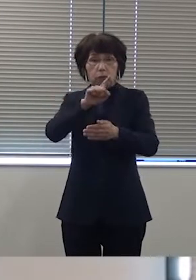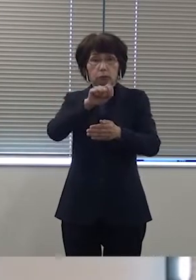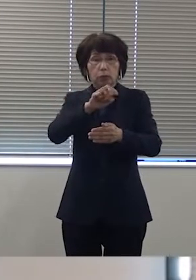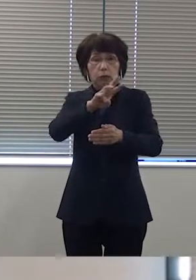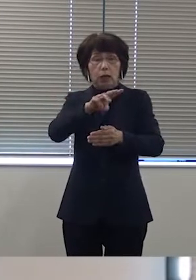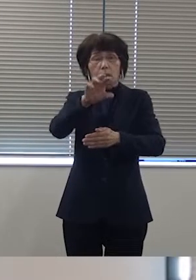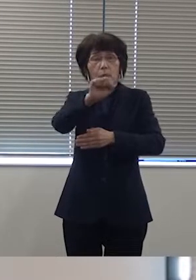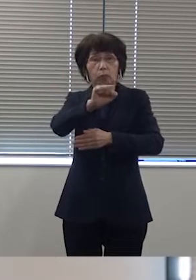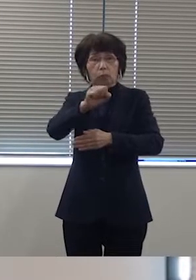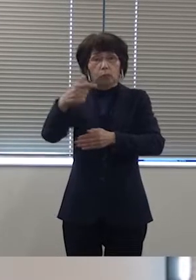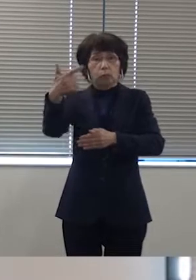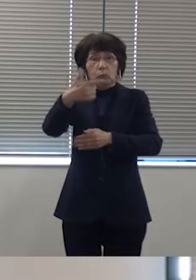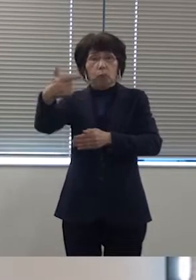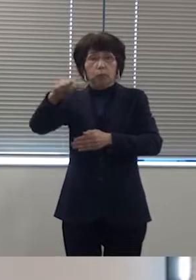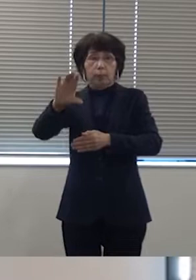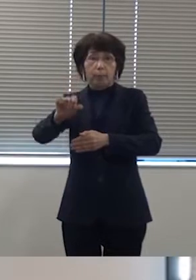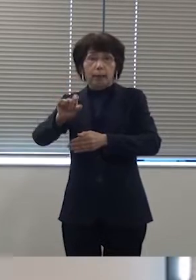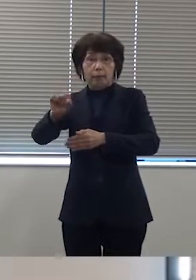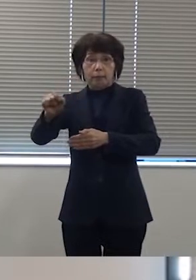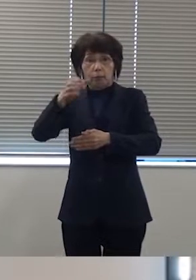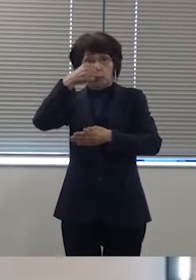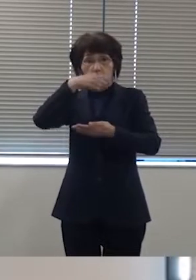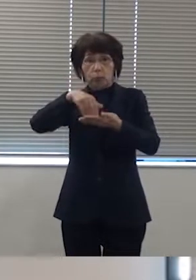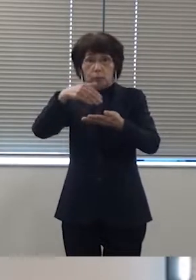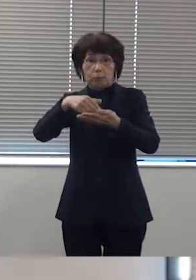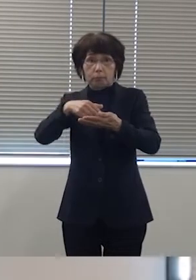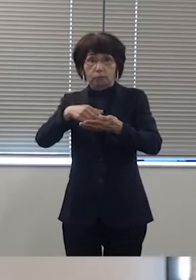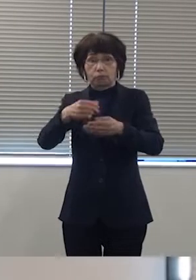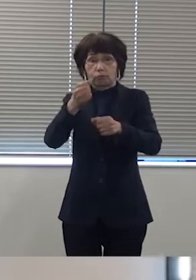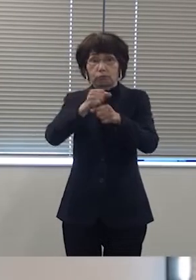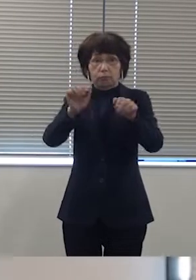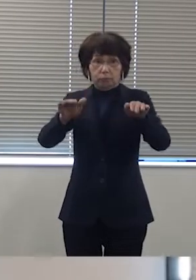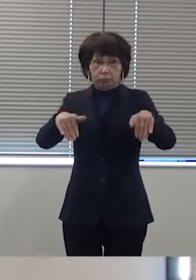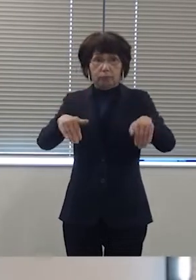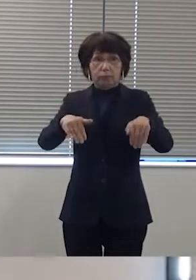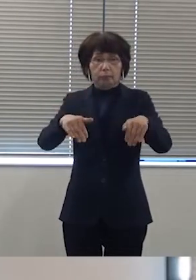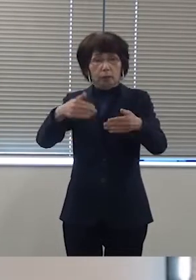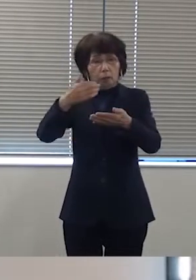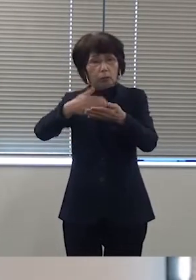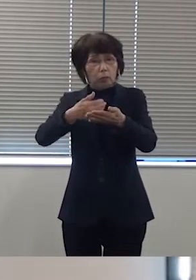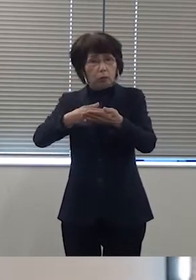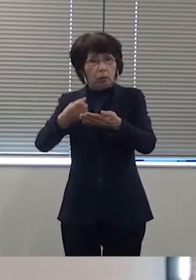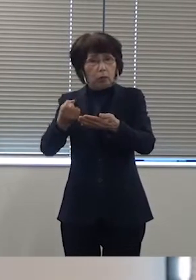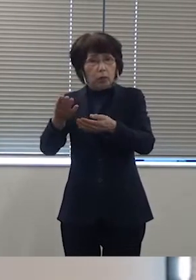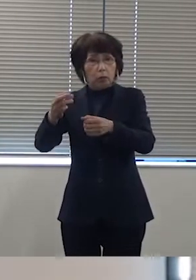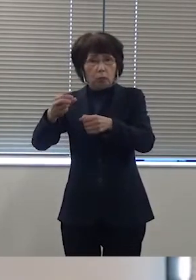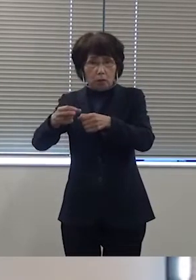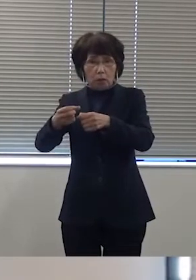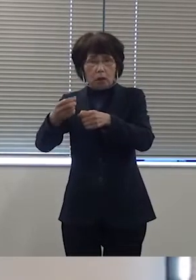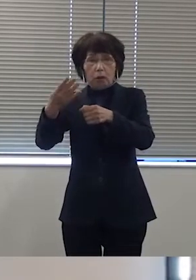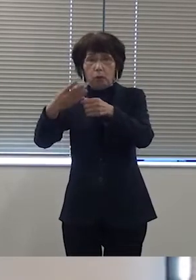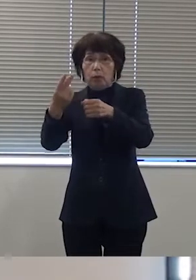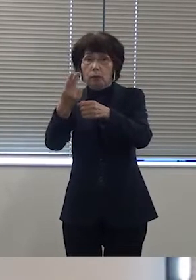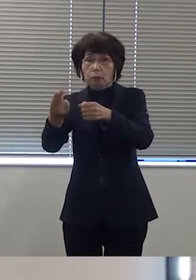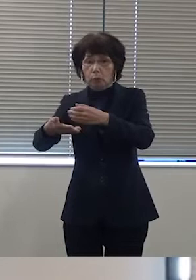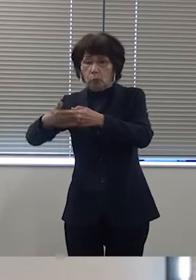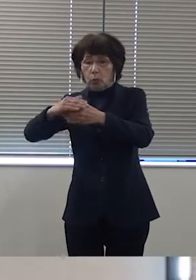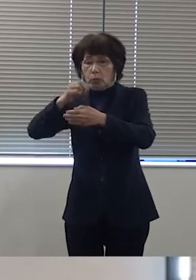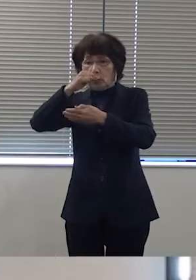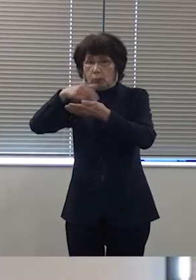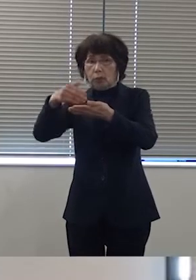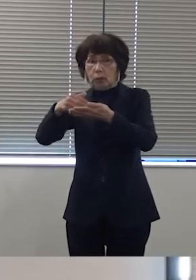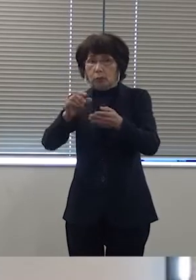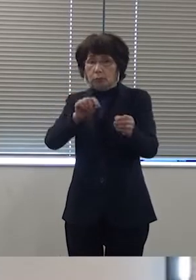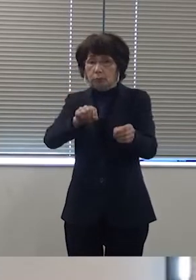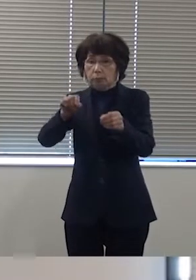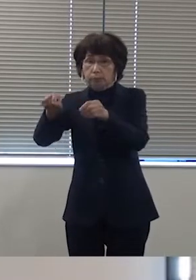6000万をですね、予算化をしております。残りましたものは、令和4年の補正財源として流行しているところでござい